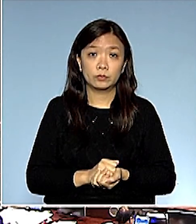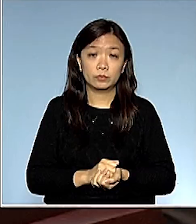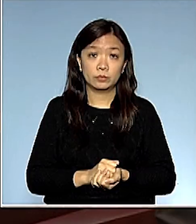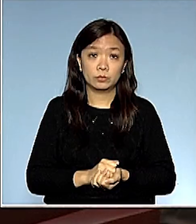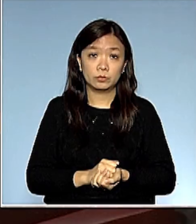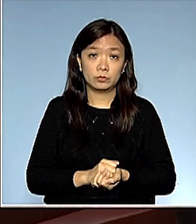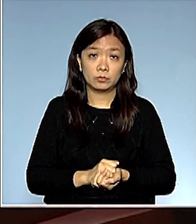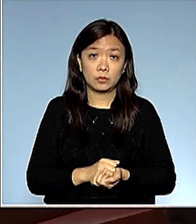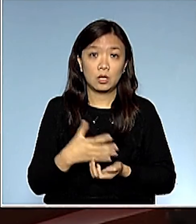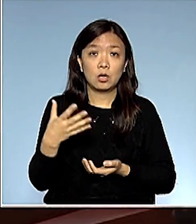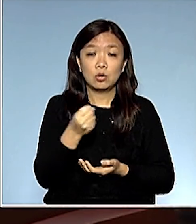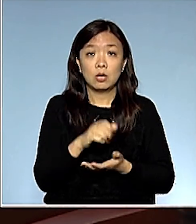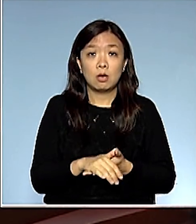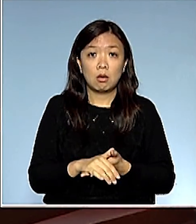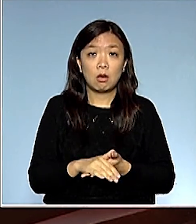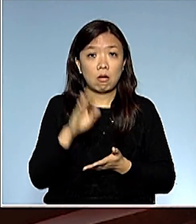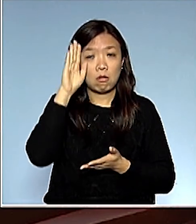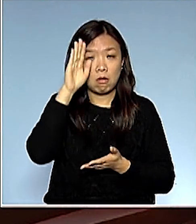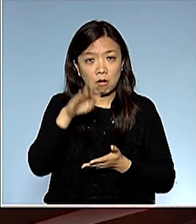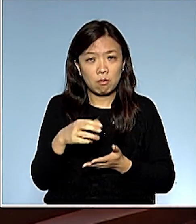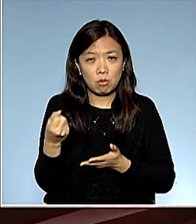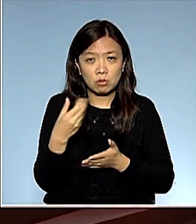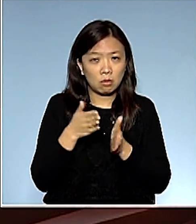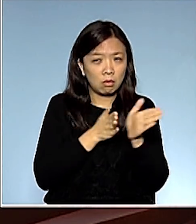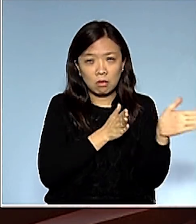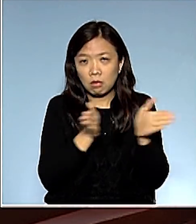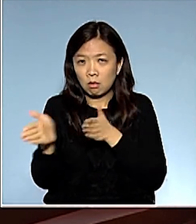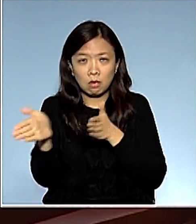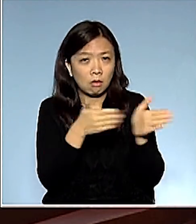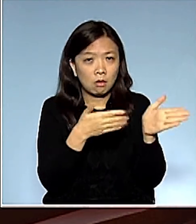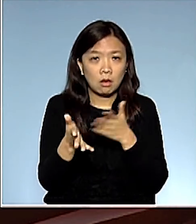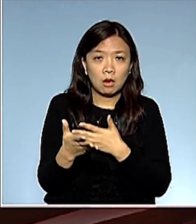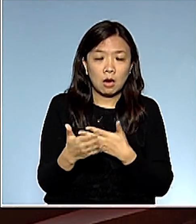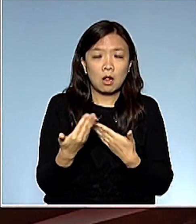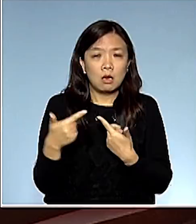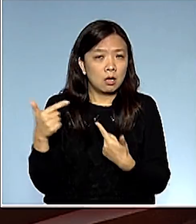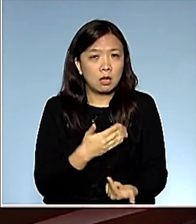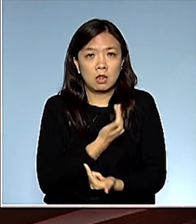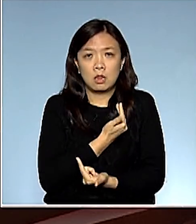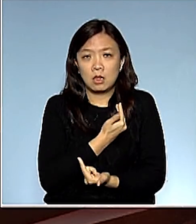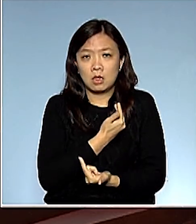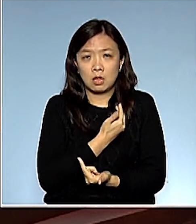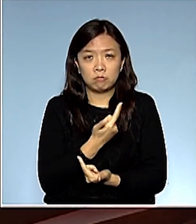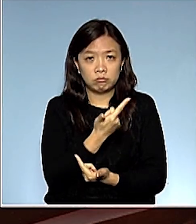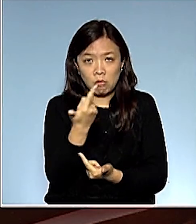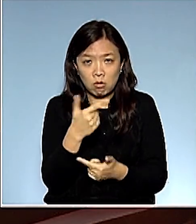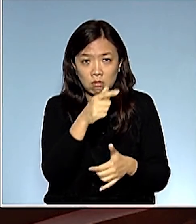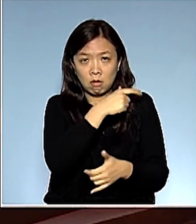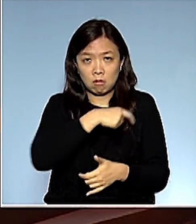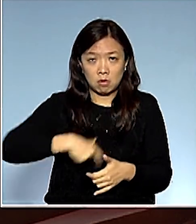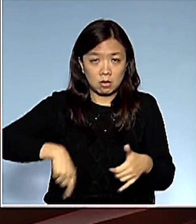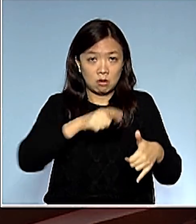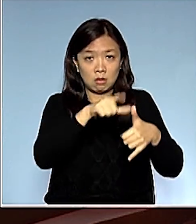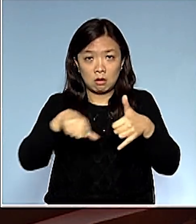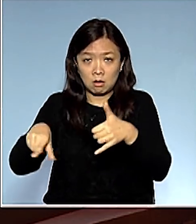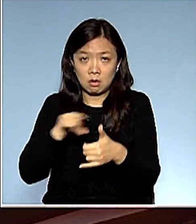主席，我們為了不想節外生枝，其實已經忍了很久，很多議員在現在發言的，剛才議員在個位置